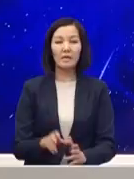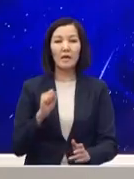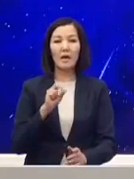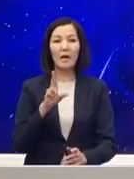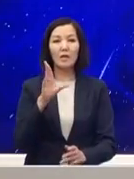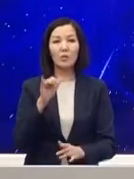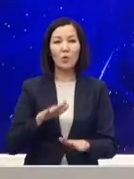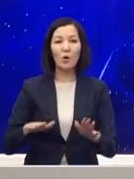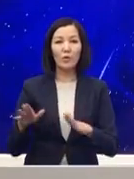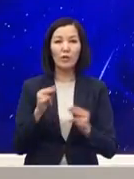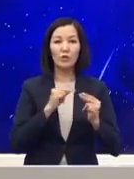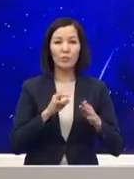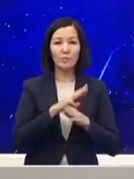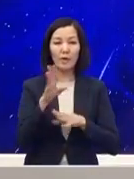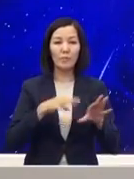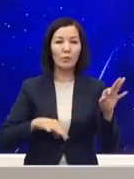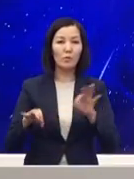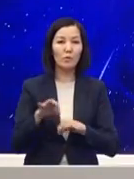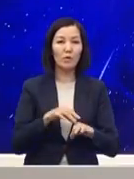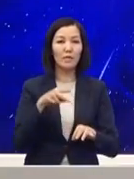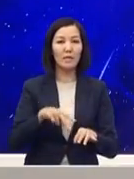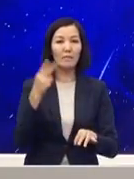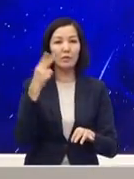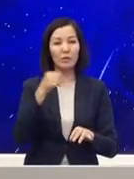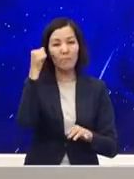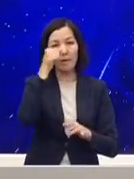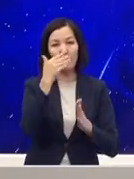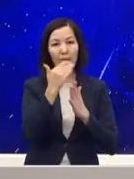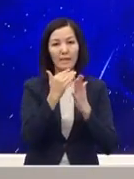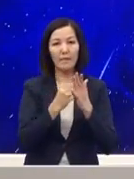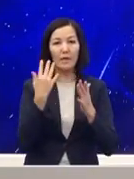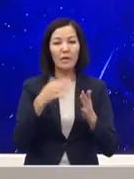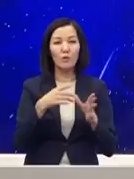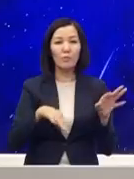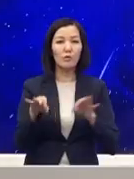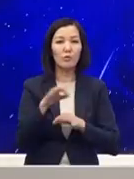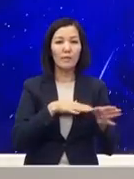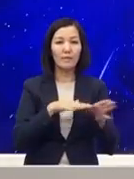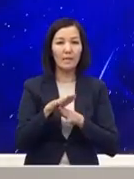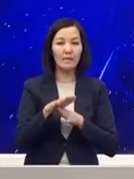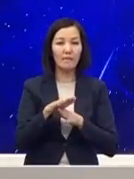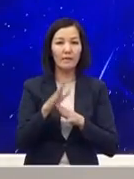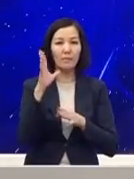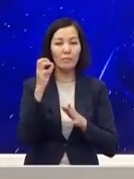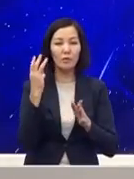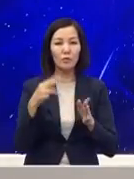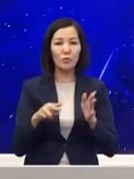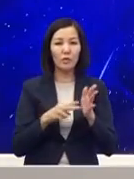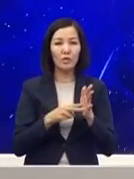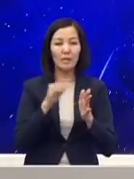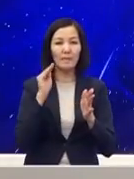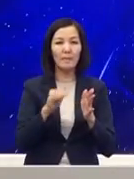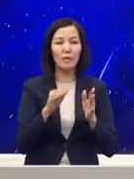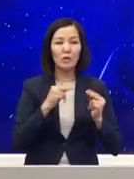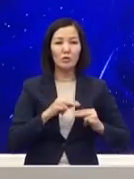Ақсу ауданында жұмыспен қамту жол картасы 2020 бағдарламасымен 51 жоба іске асып жатыр. Аясында